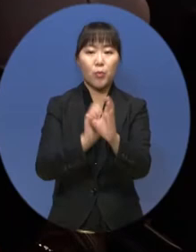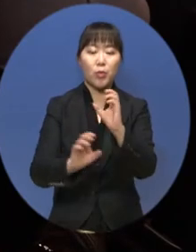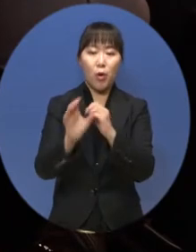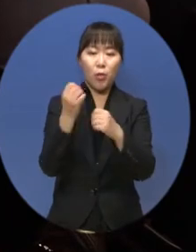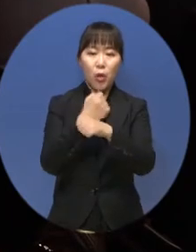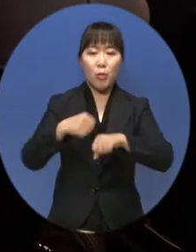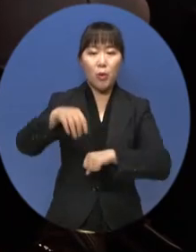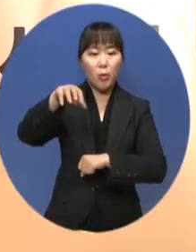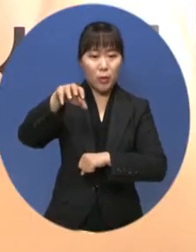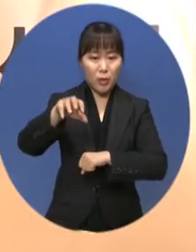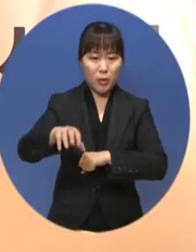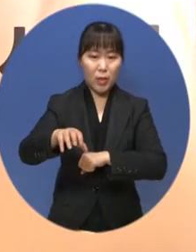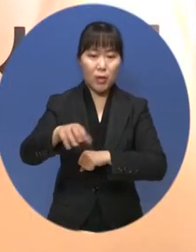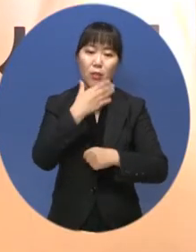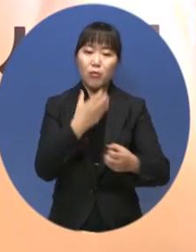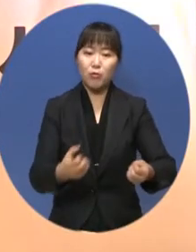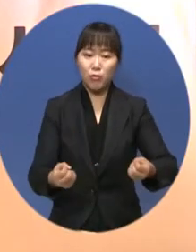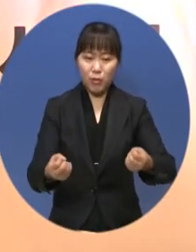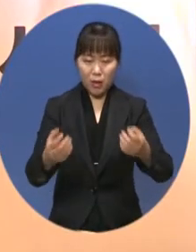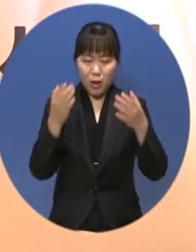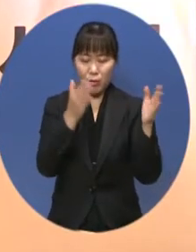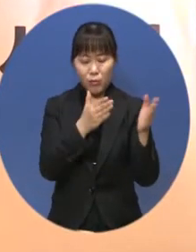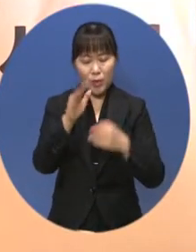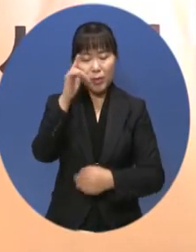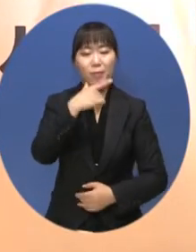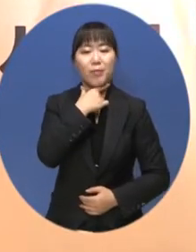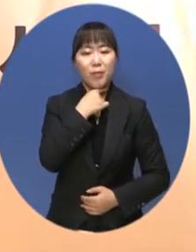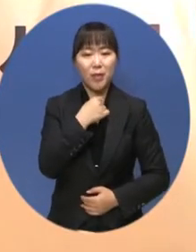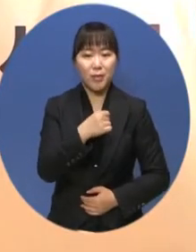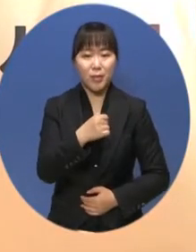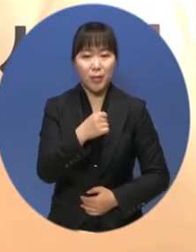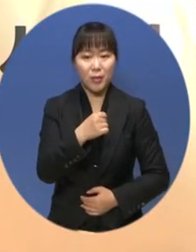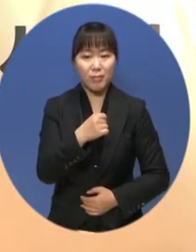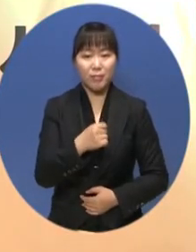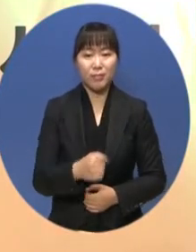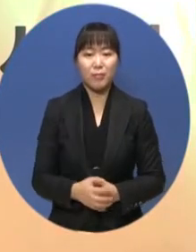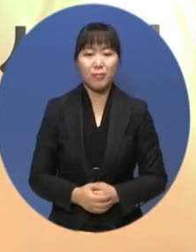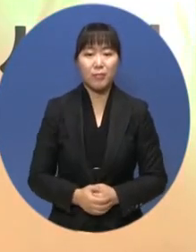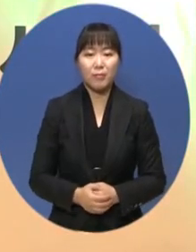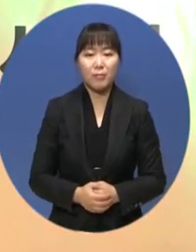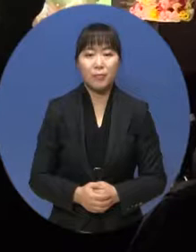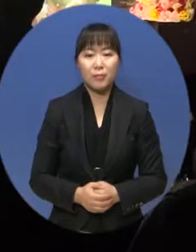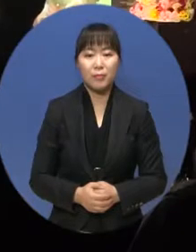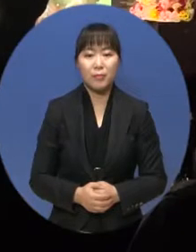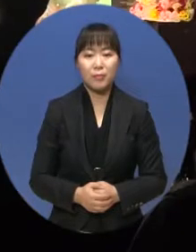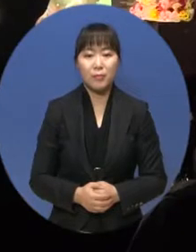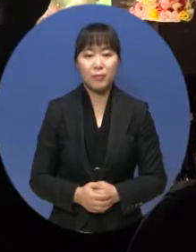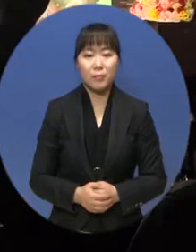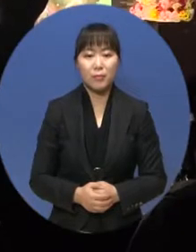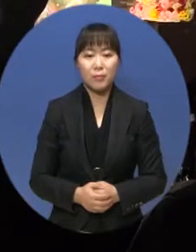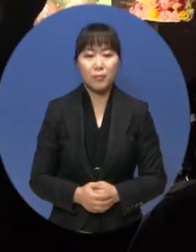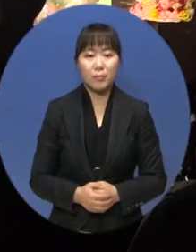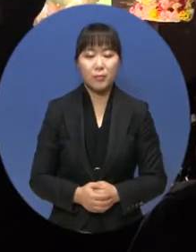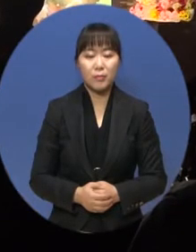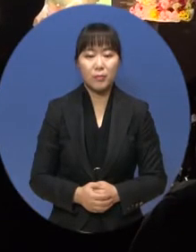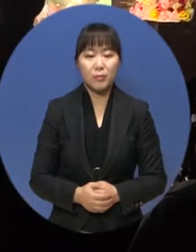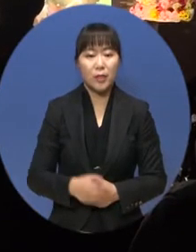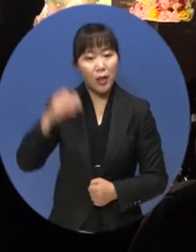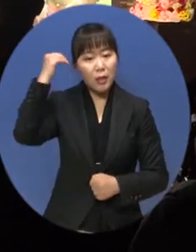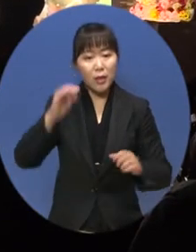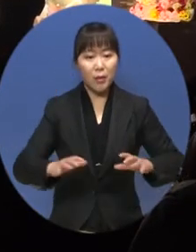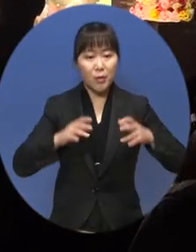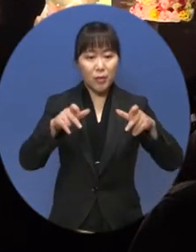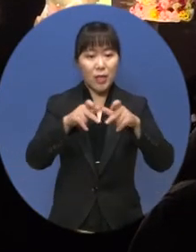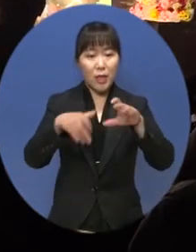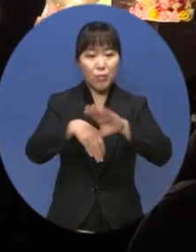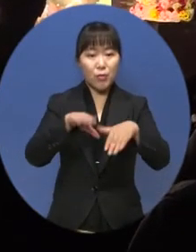넓은 곳에서 축하하는 자리가 마련됐으면 좋겠다는 바람을 밝히기도 했습니다. 한편, 대한민국